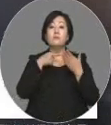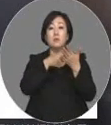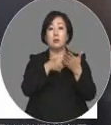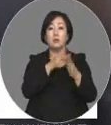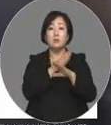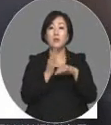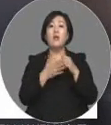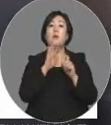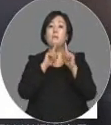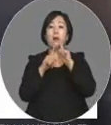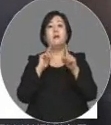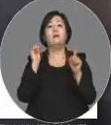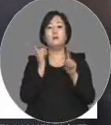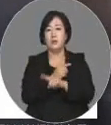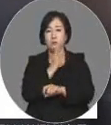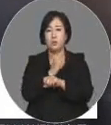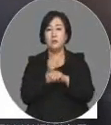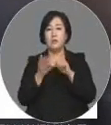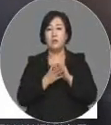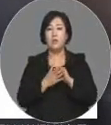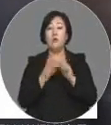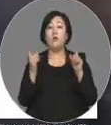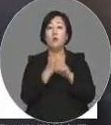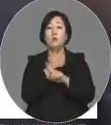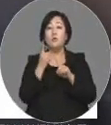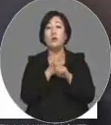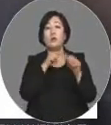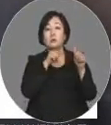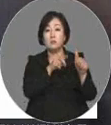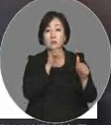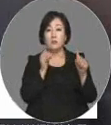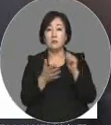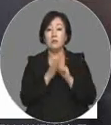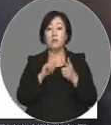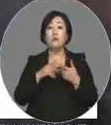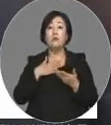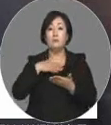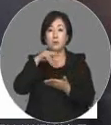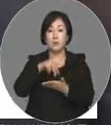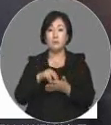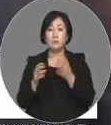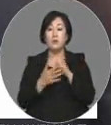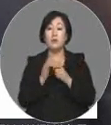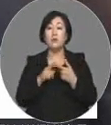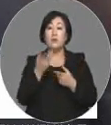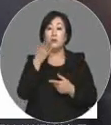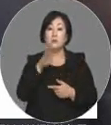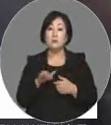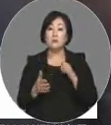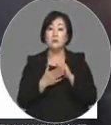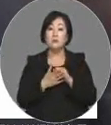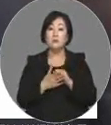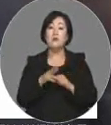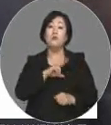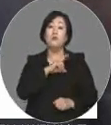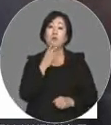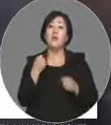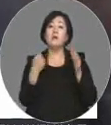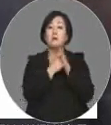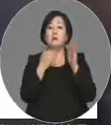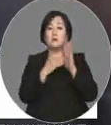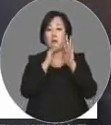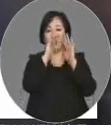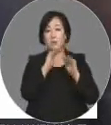말이 말투부터 고쳐라였거든요. 본인이 위원이니까 그건 위원회에서 결정된